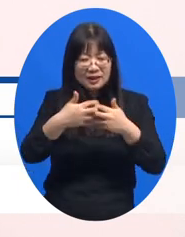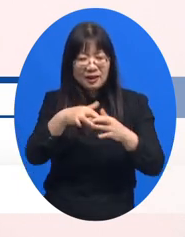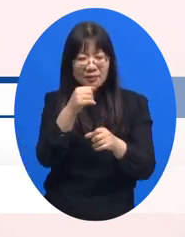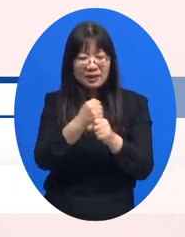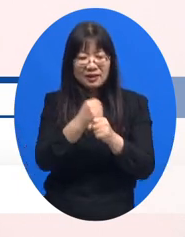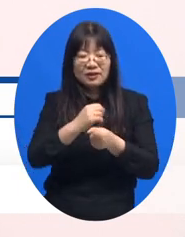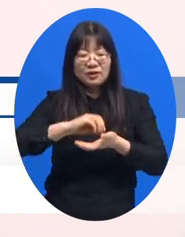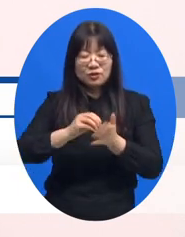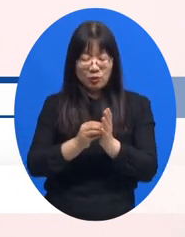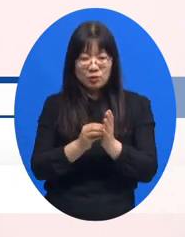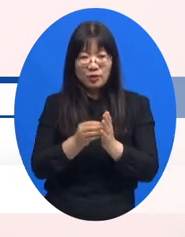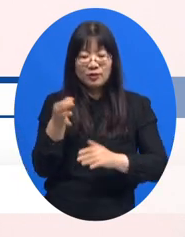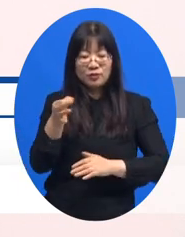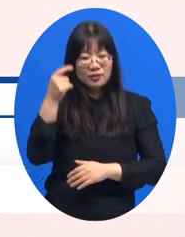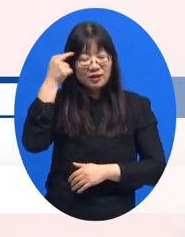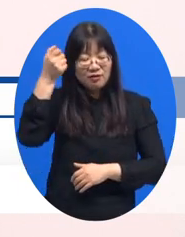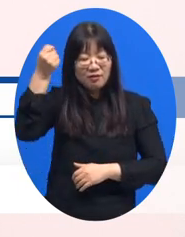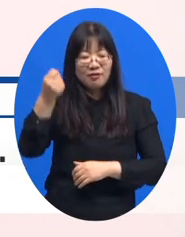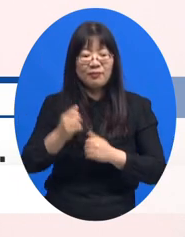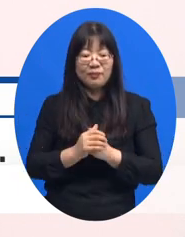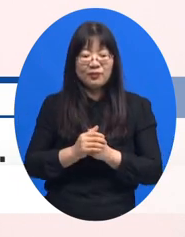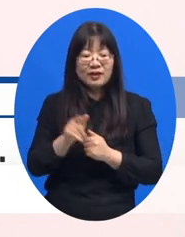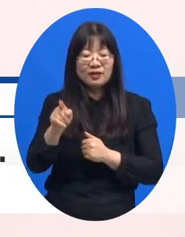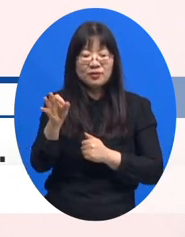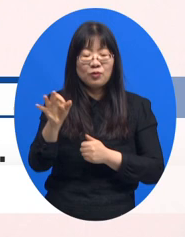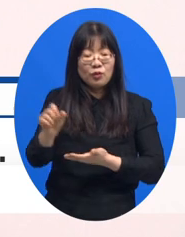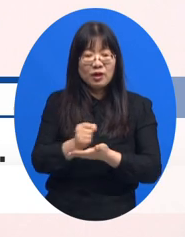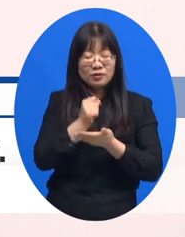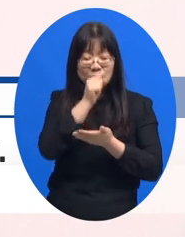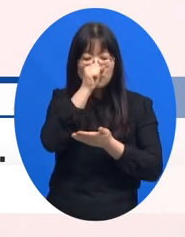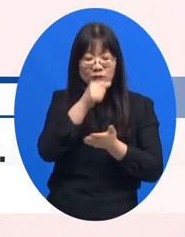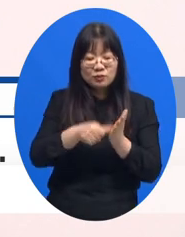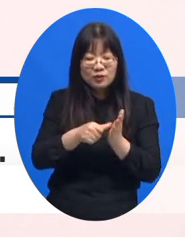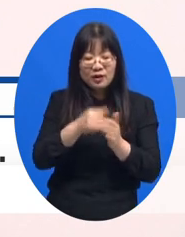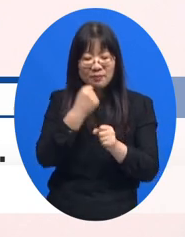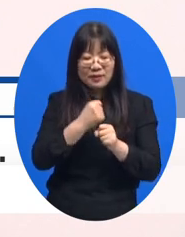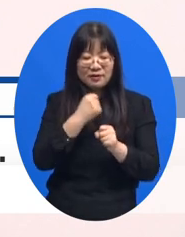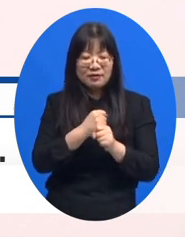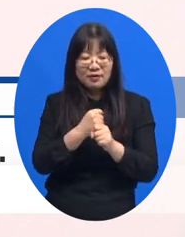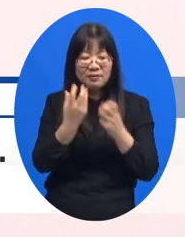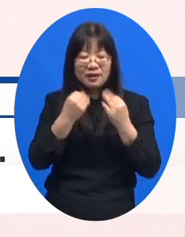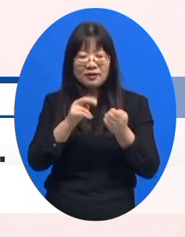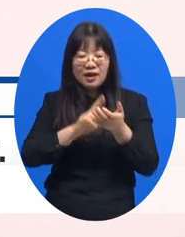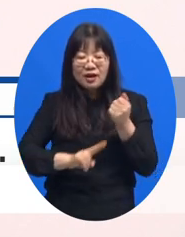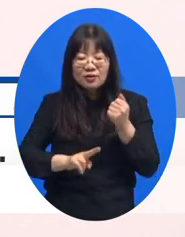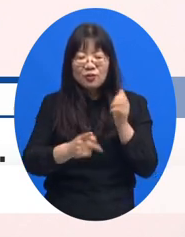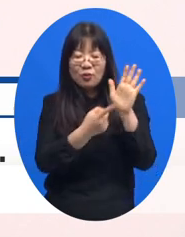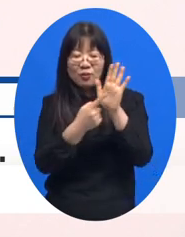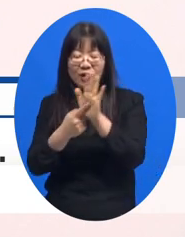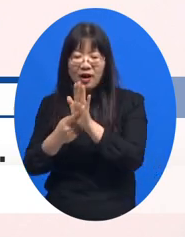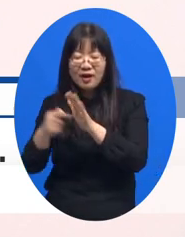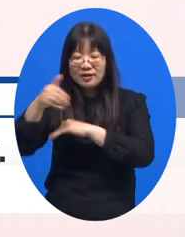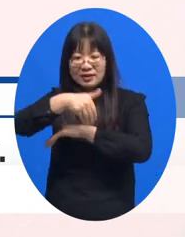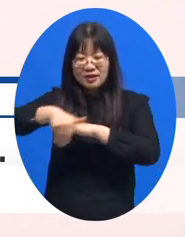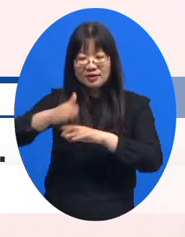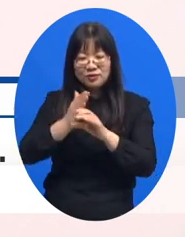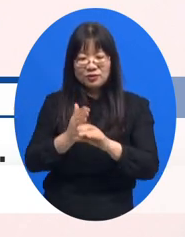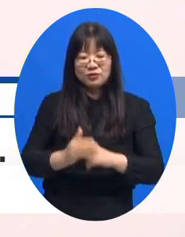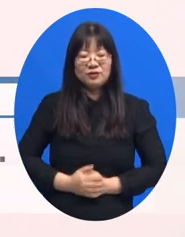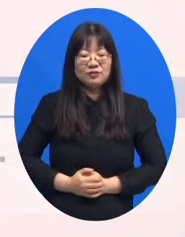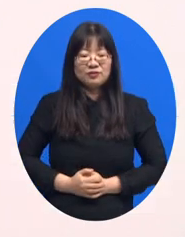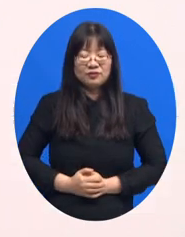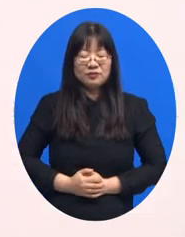참 적절한 금액이라고 생각을 하고 그 금액으로 좀 좋은 제품을 만들어서 많은 홍보하고 판매해